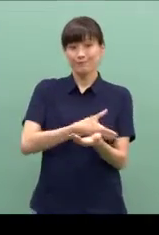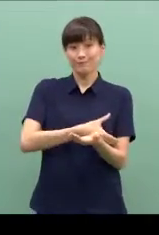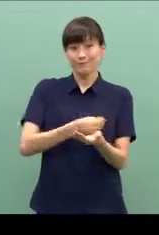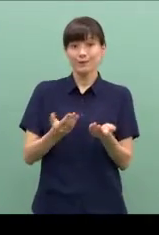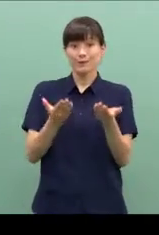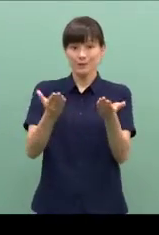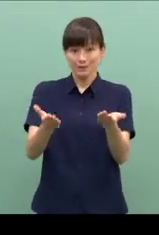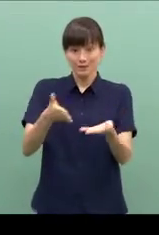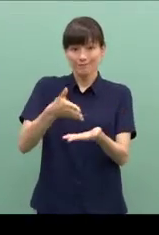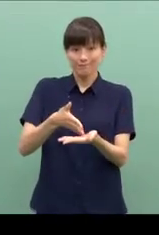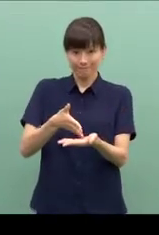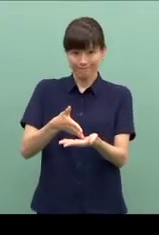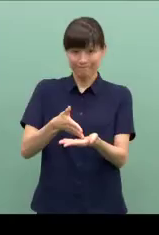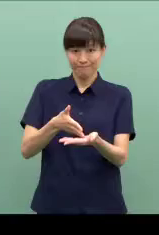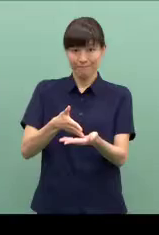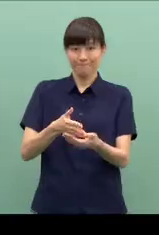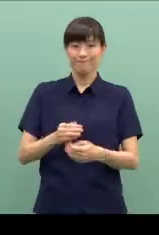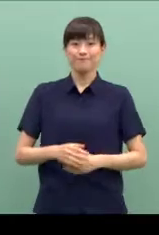お伝えしよう。